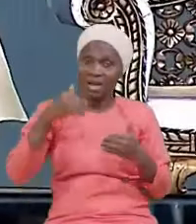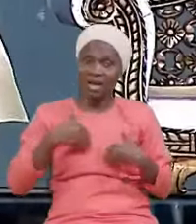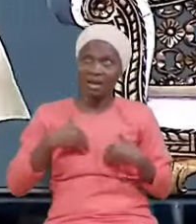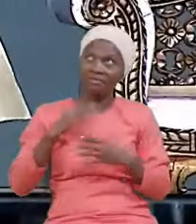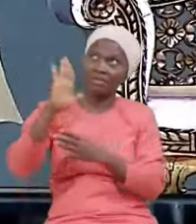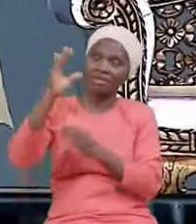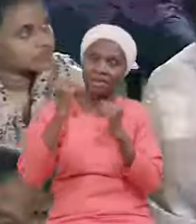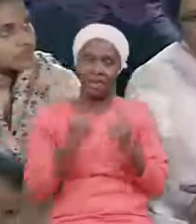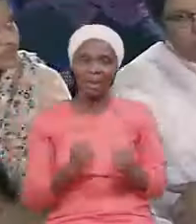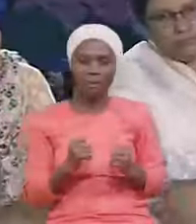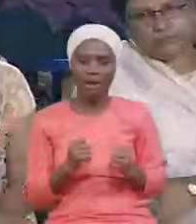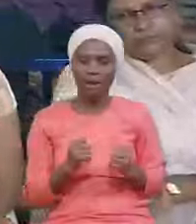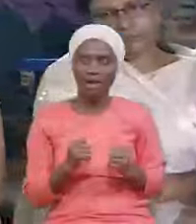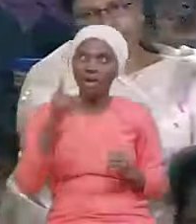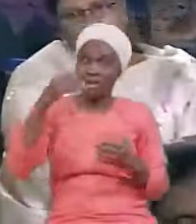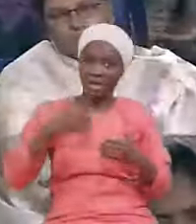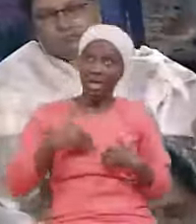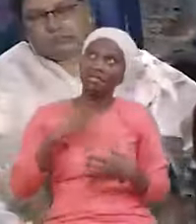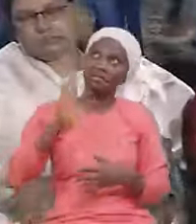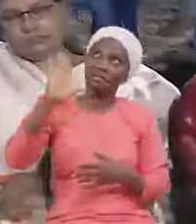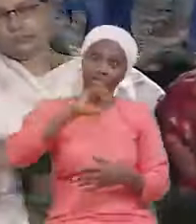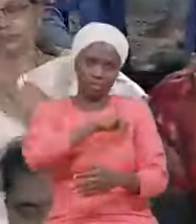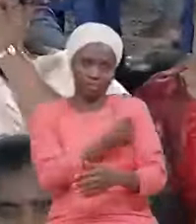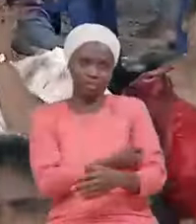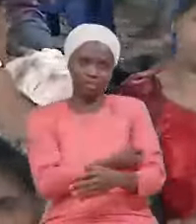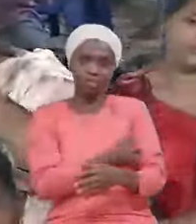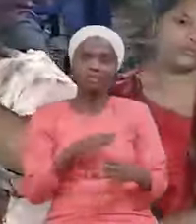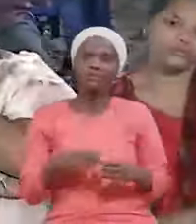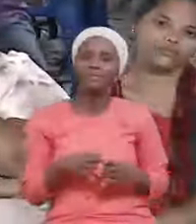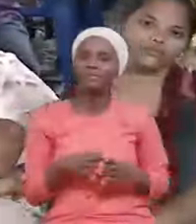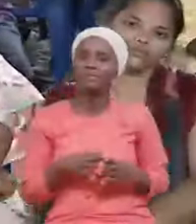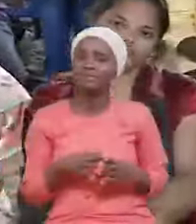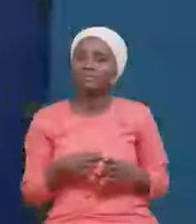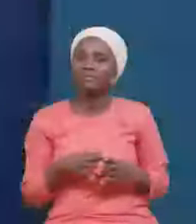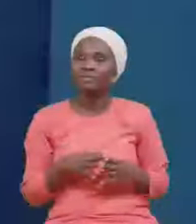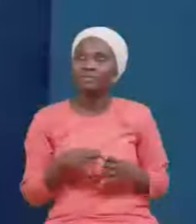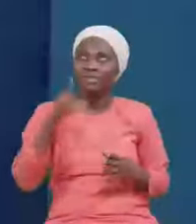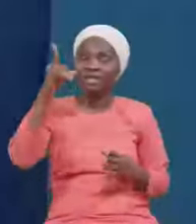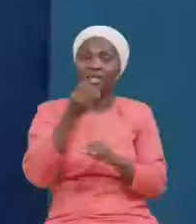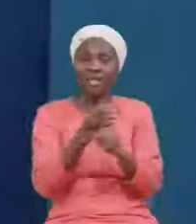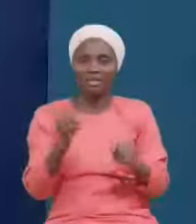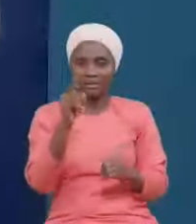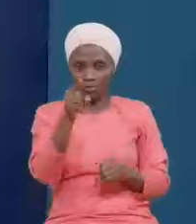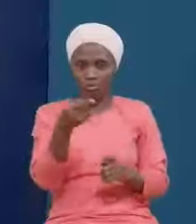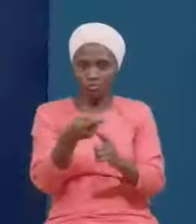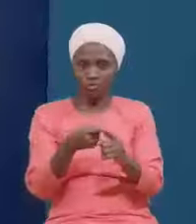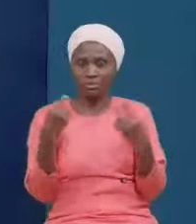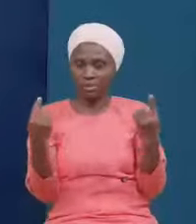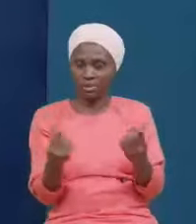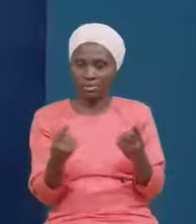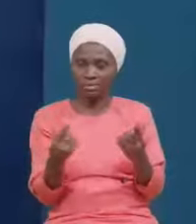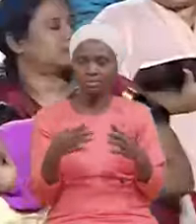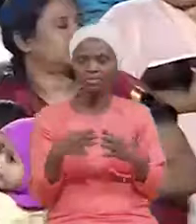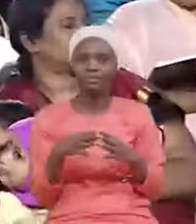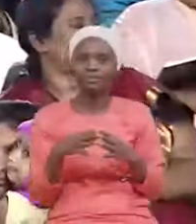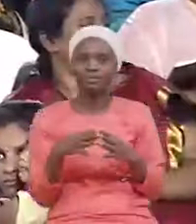యొక్క శక్తి చేత. In all his authority. ప్రచండమైన అధికారము చేత. He saves you from sin. ఆయన మిమ్మల్ని